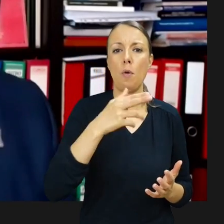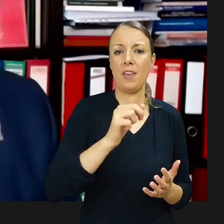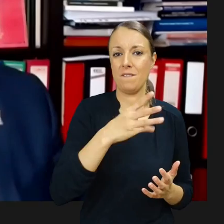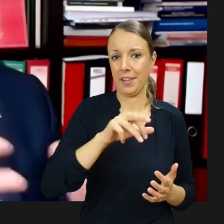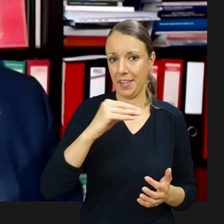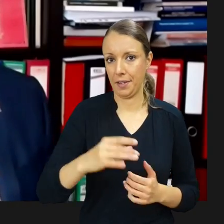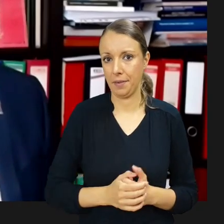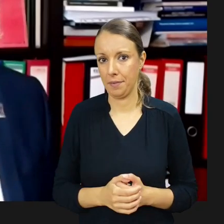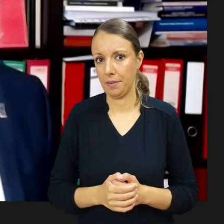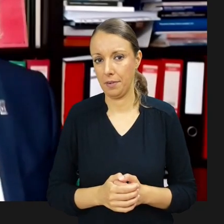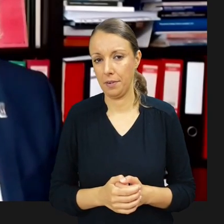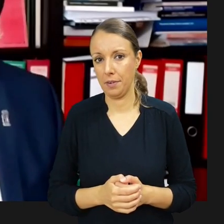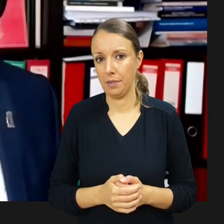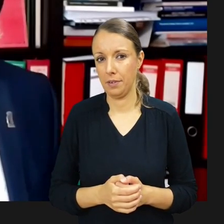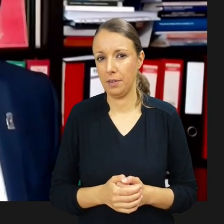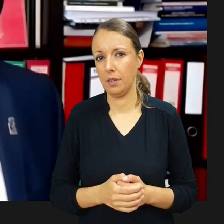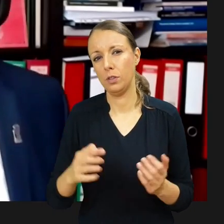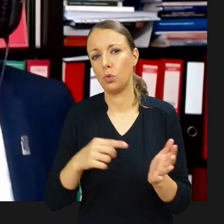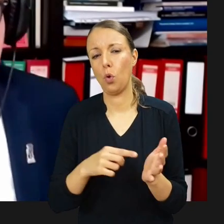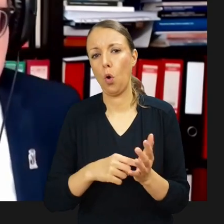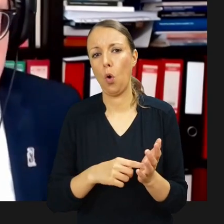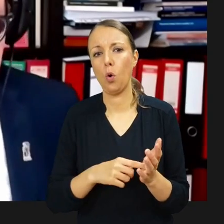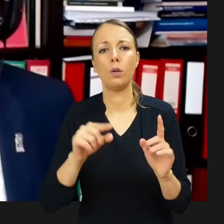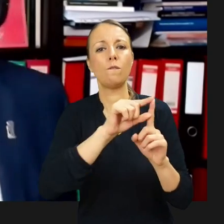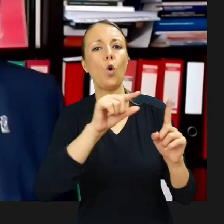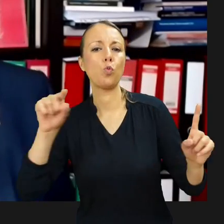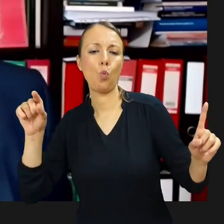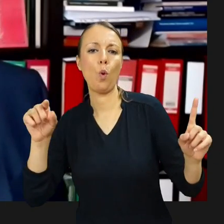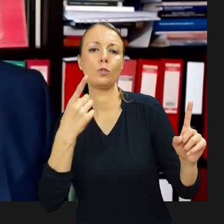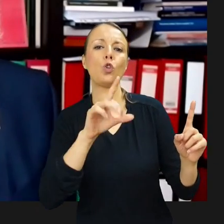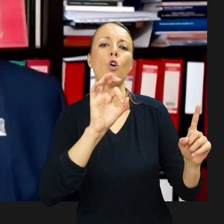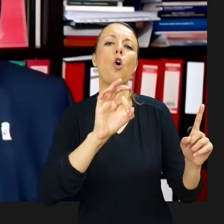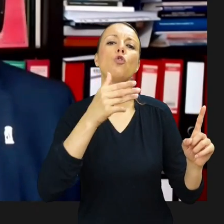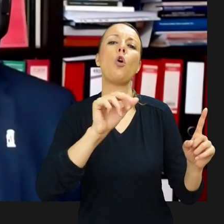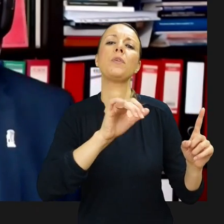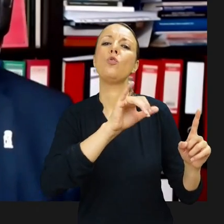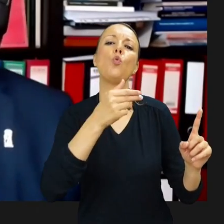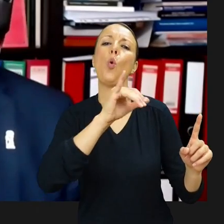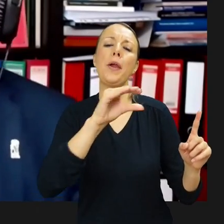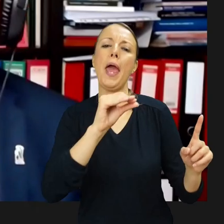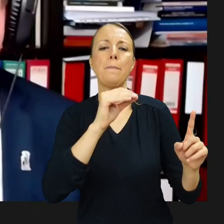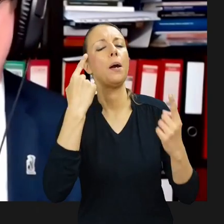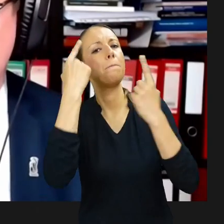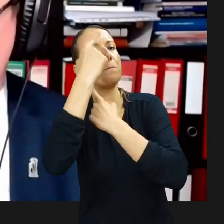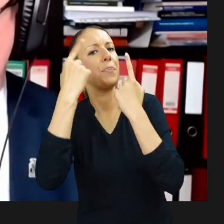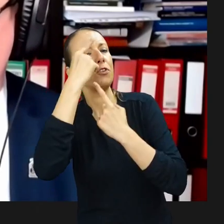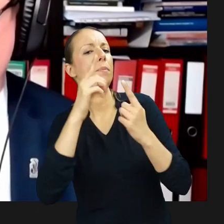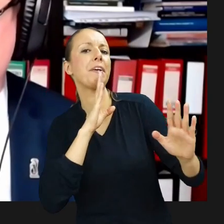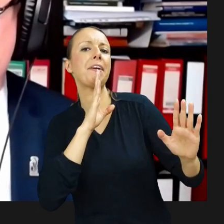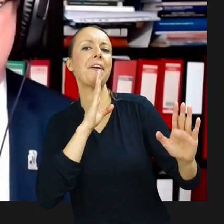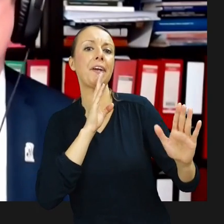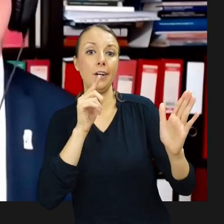będą tworzyły właśnie taką formułę, że domniemuje się, że z taką informacją publiczną mamy